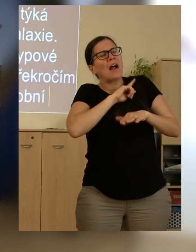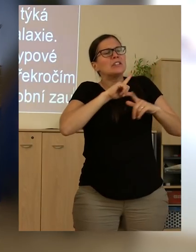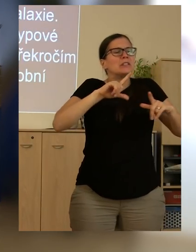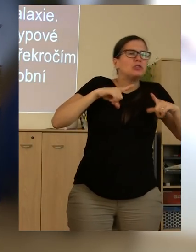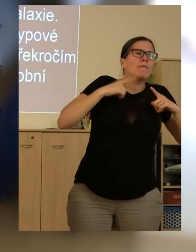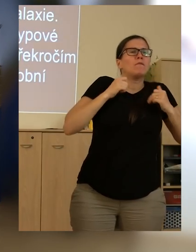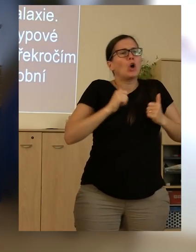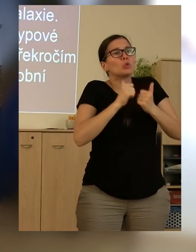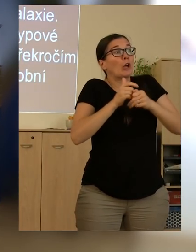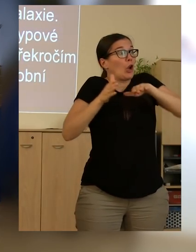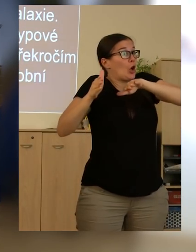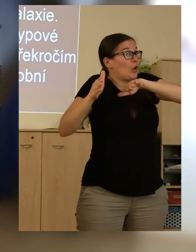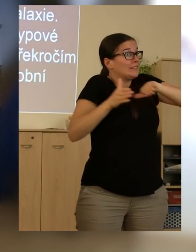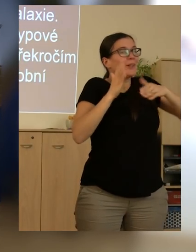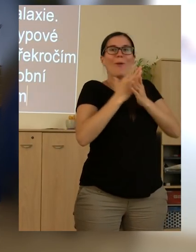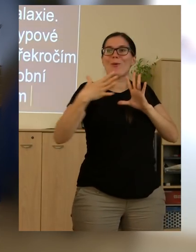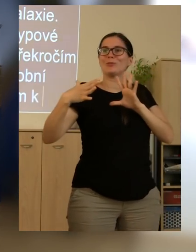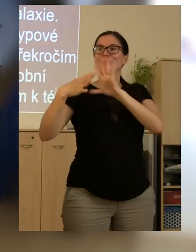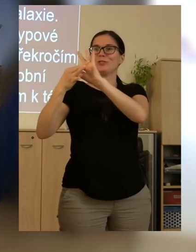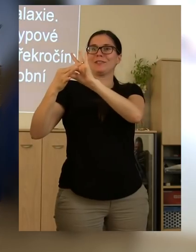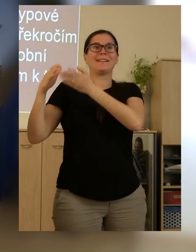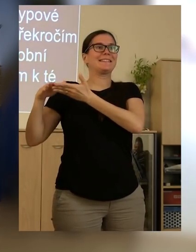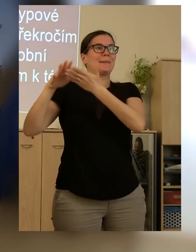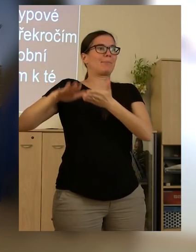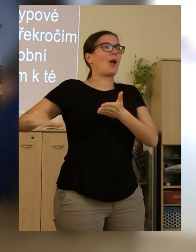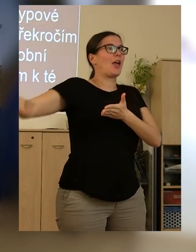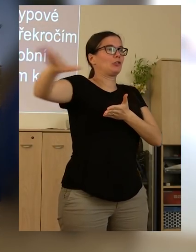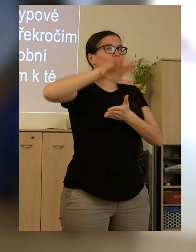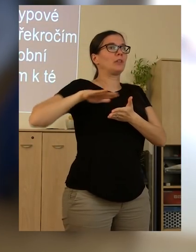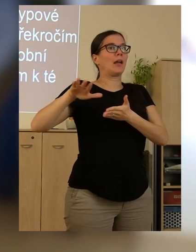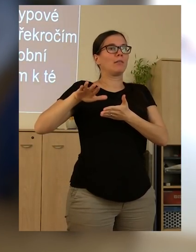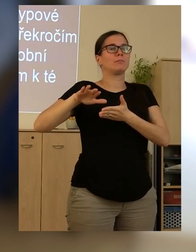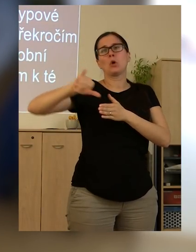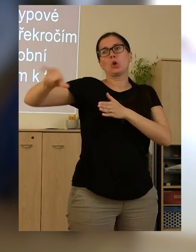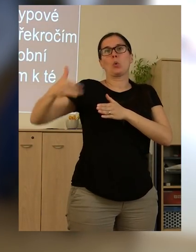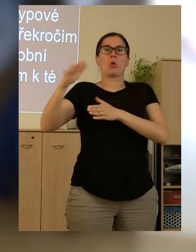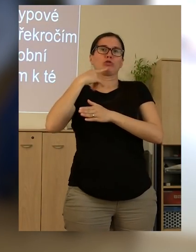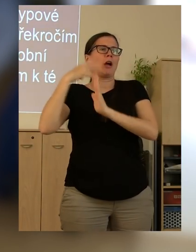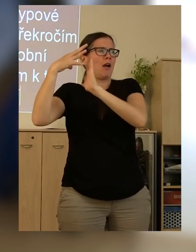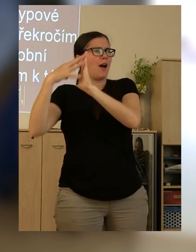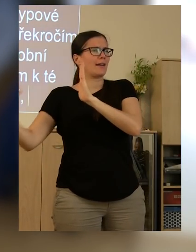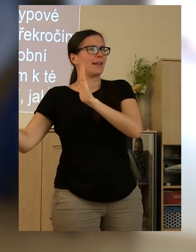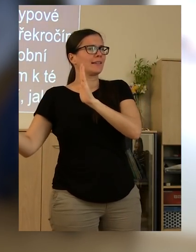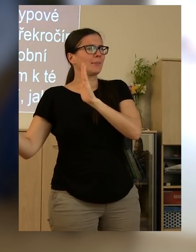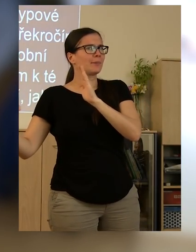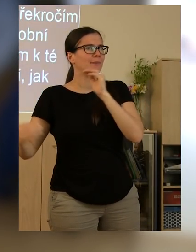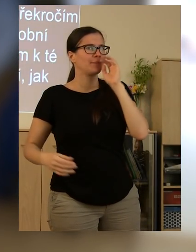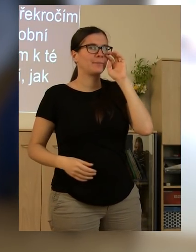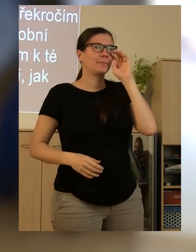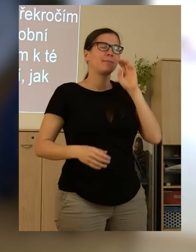k té neosobní nebo nadosobní, to znamená teda, jak říká Jung, k archetypový, a bavíme se v tom případě